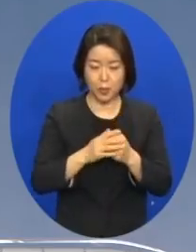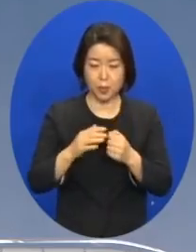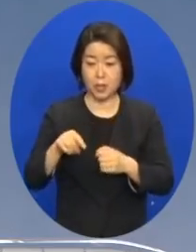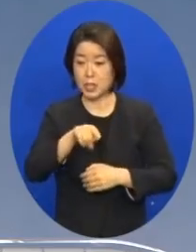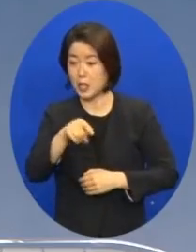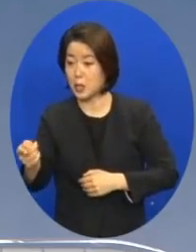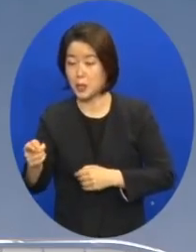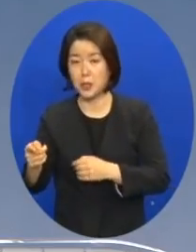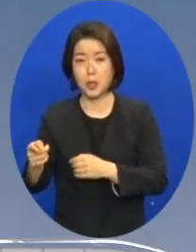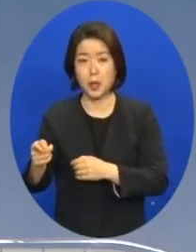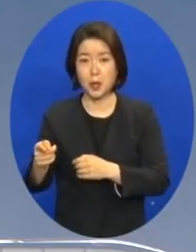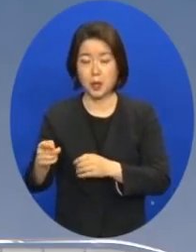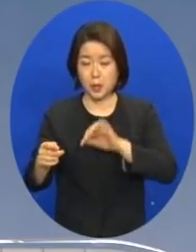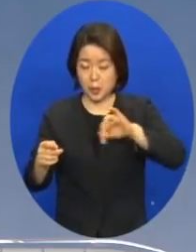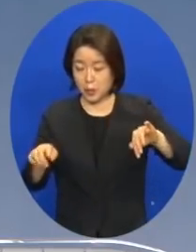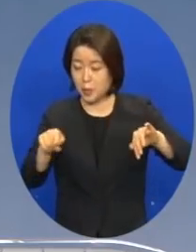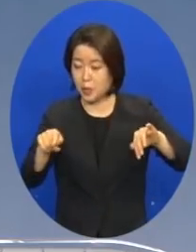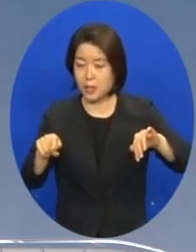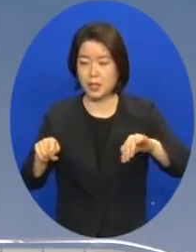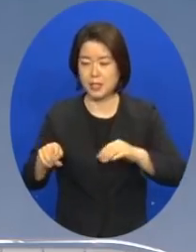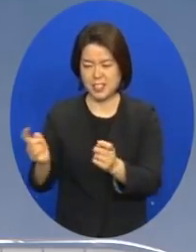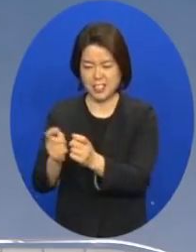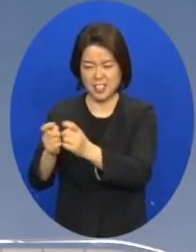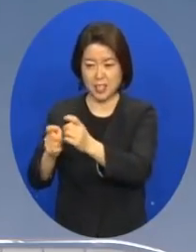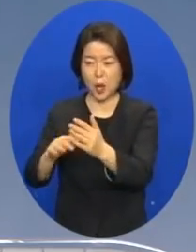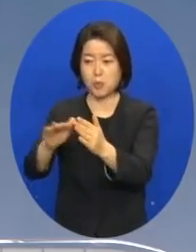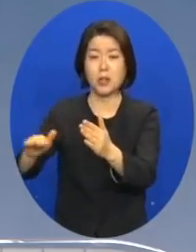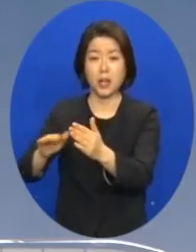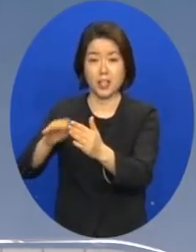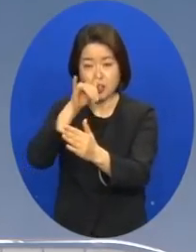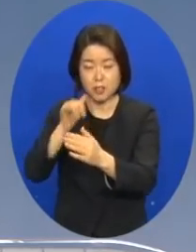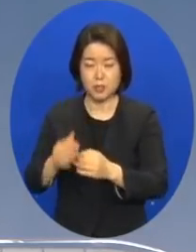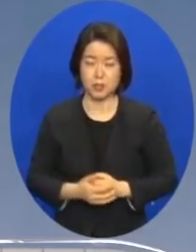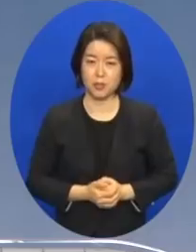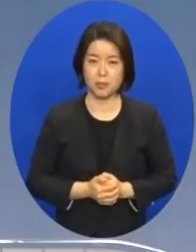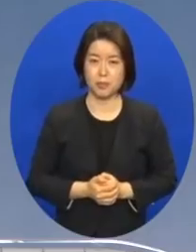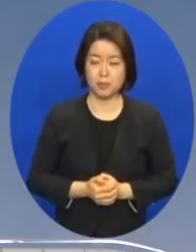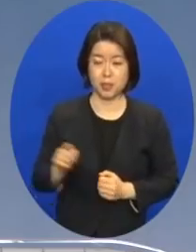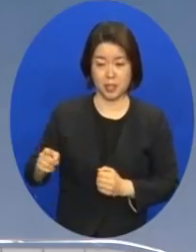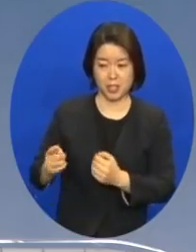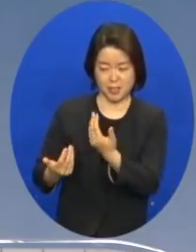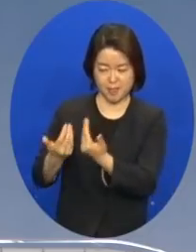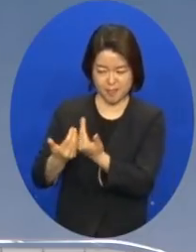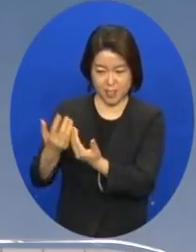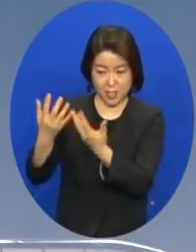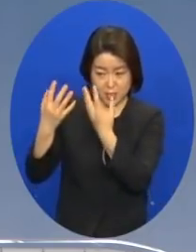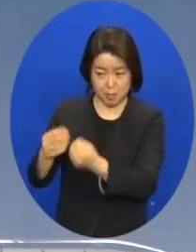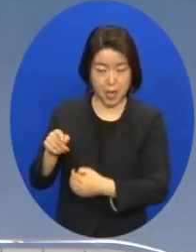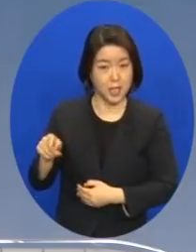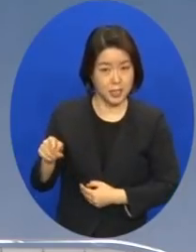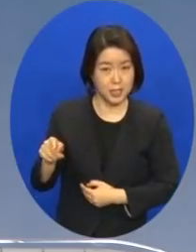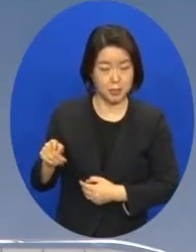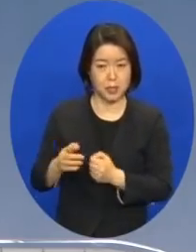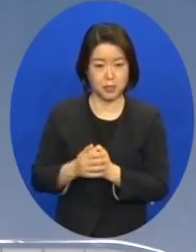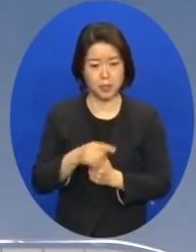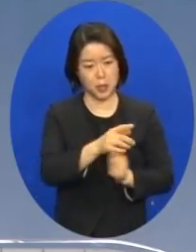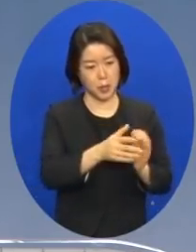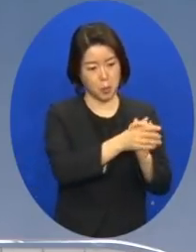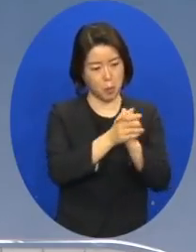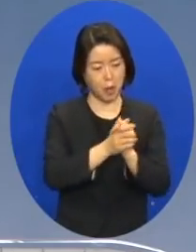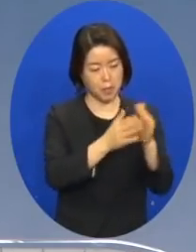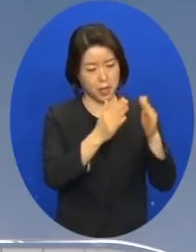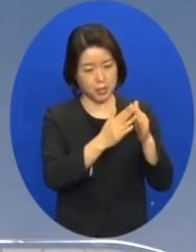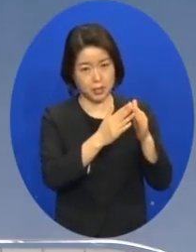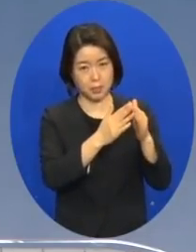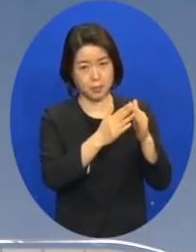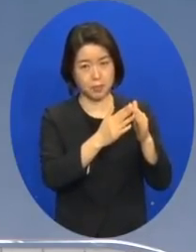싸움이 끊어지지 않는 가정이 있었습니다. 집안에 분란이 심한 가정에서 그 참 화평하게 지내는